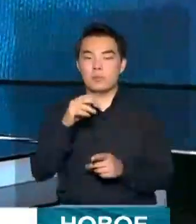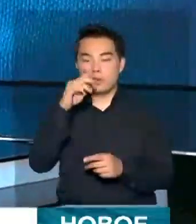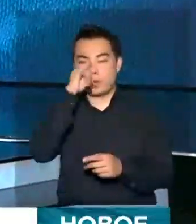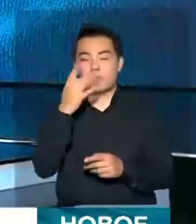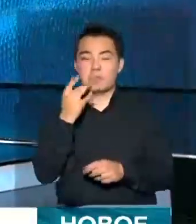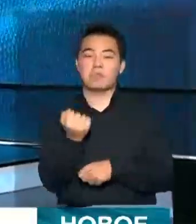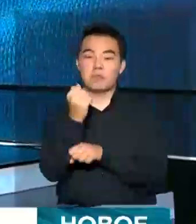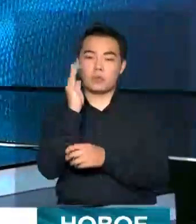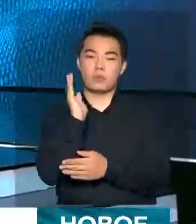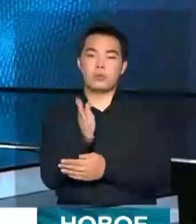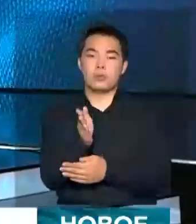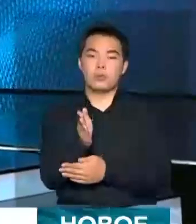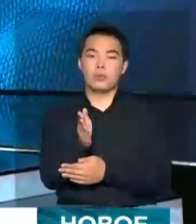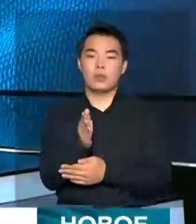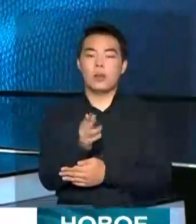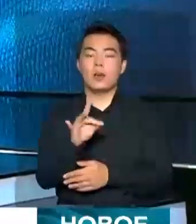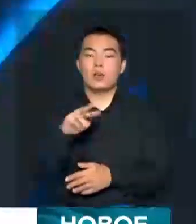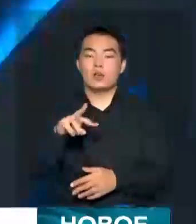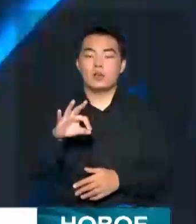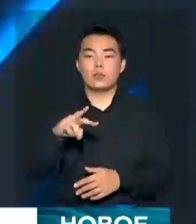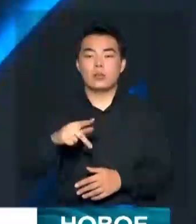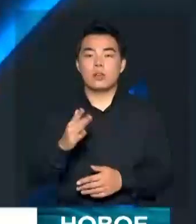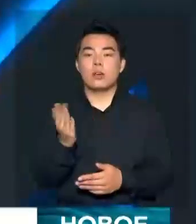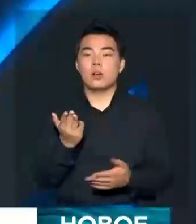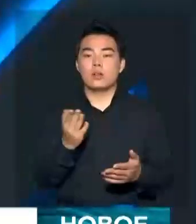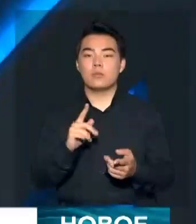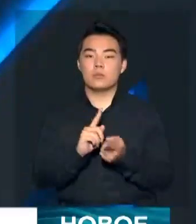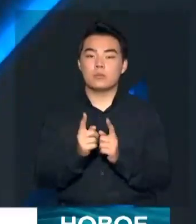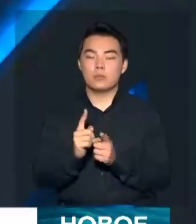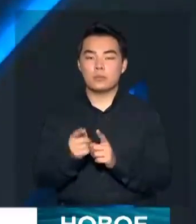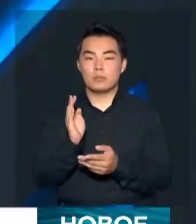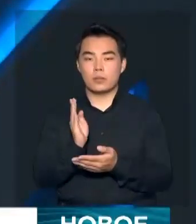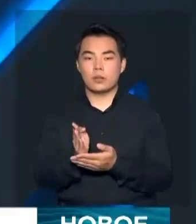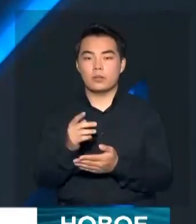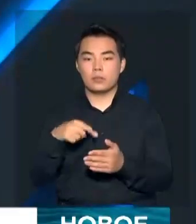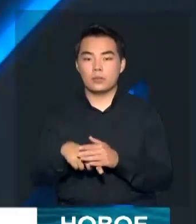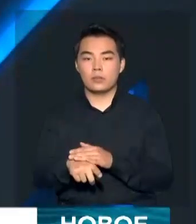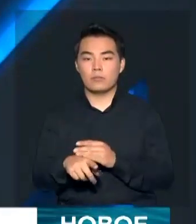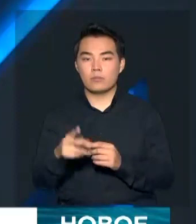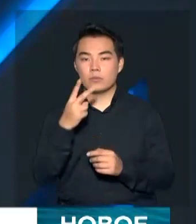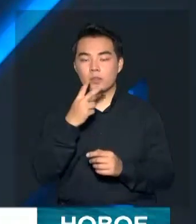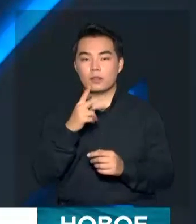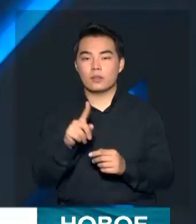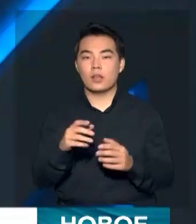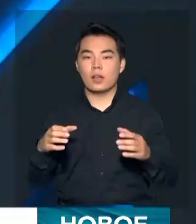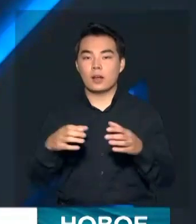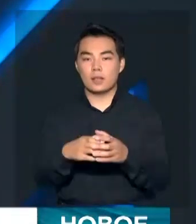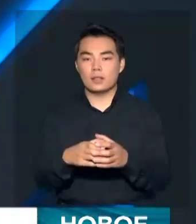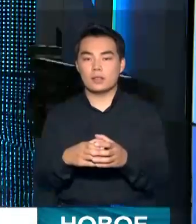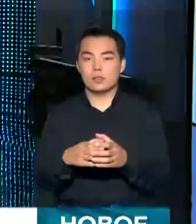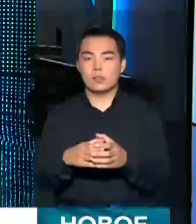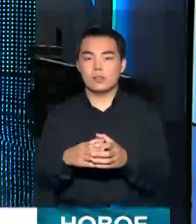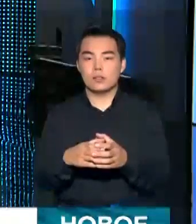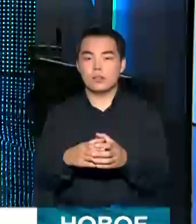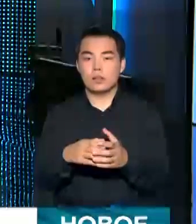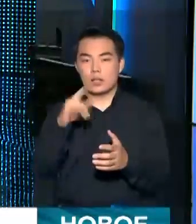применяется, вот это правило. А роль, получается, как меняется от этого роль вот этой организации, роль Казахстана в целом, в